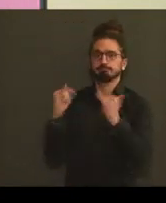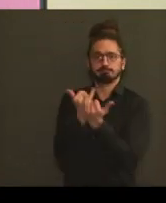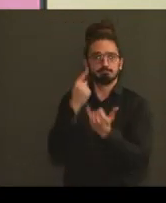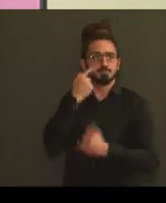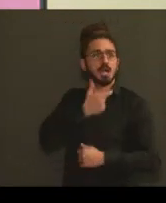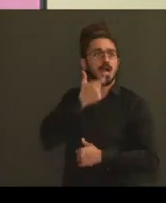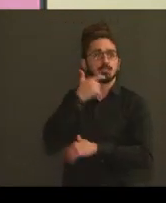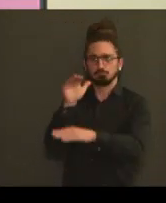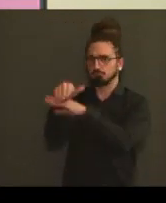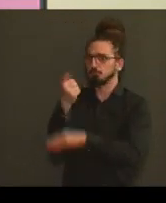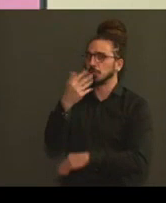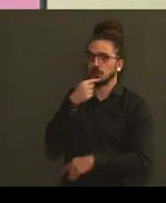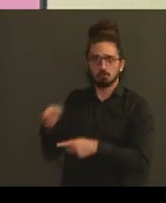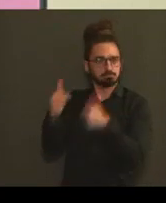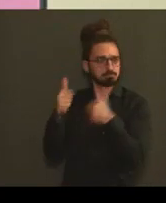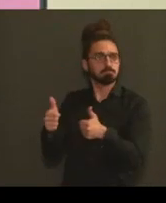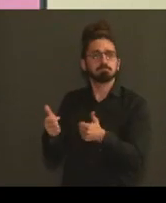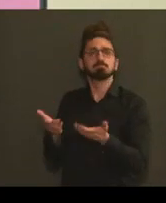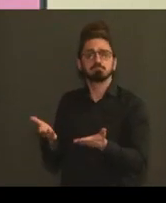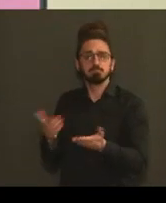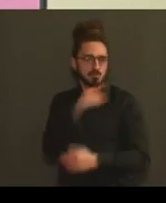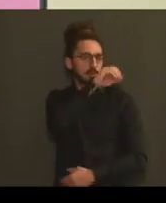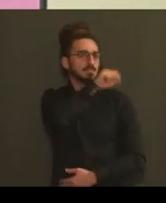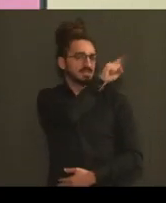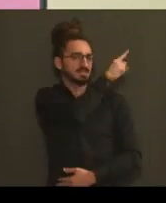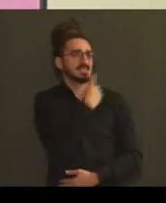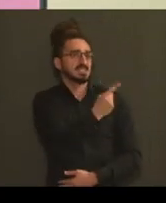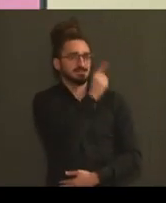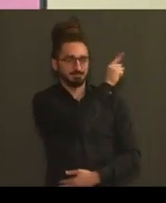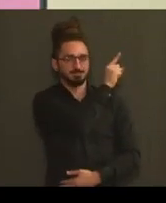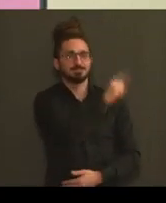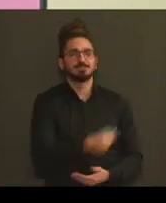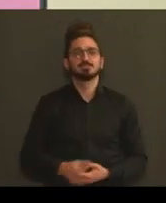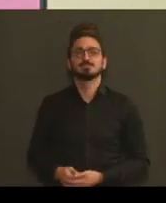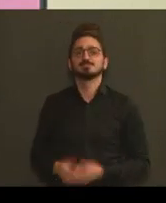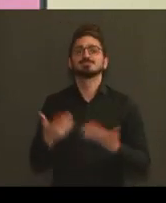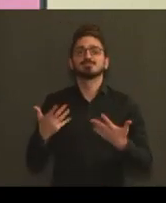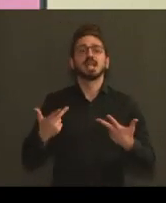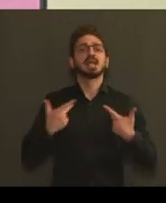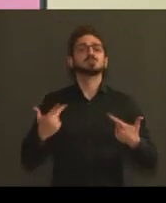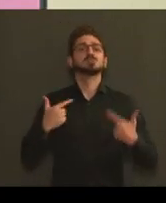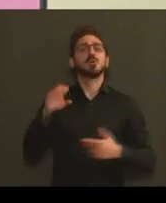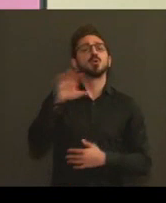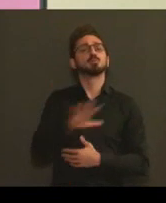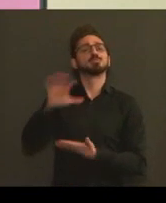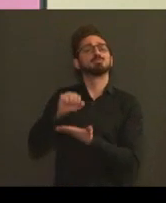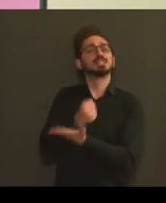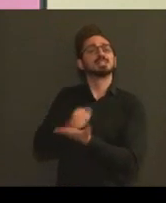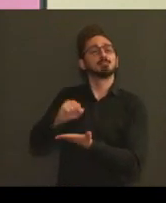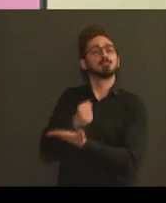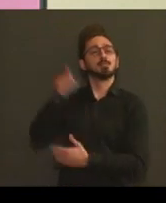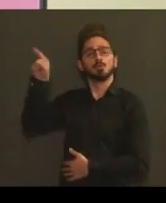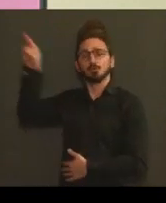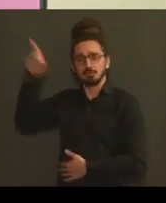ans. Et que dans l'agrément donné par l'Agence européenne du médicament, l'EMA, il n'est pas dit qu'on ne peut pas le donner. Il est dit